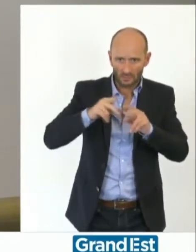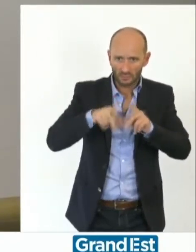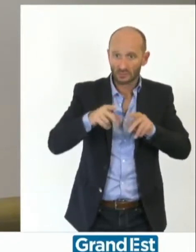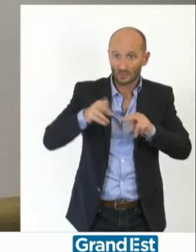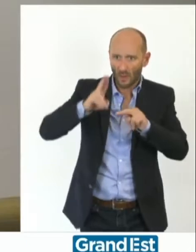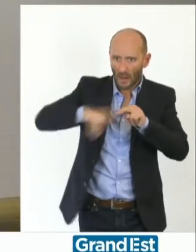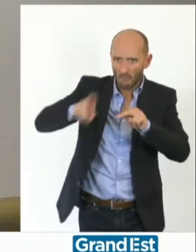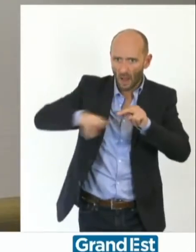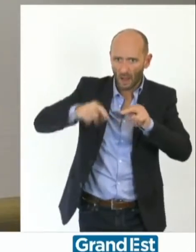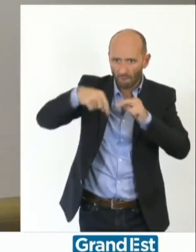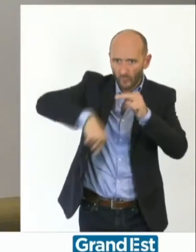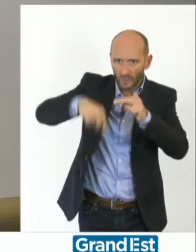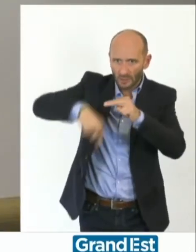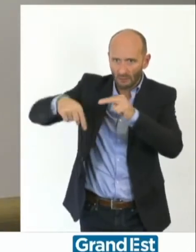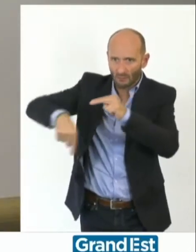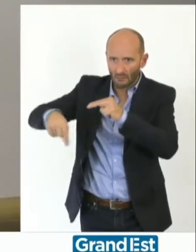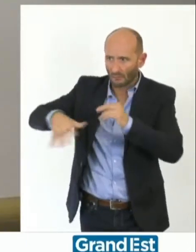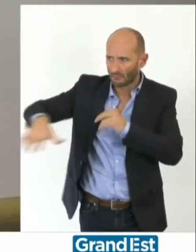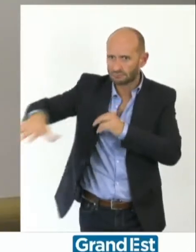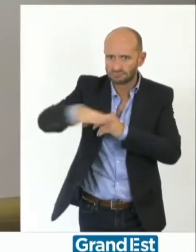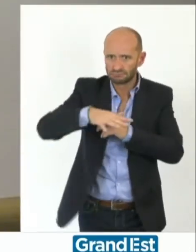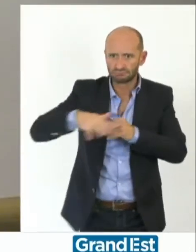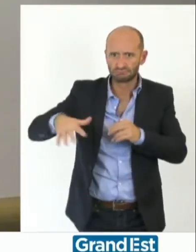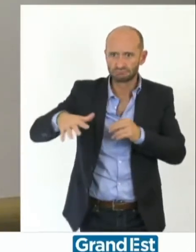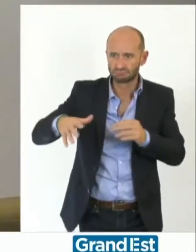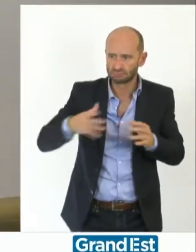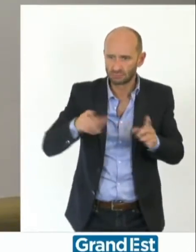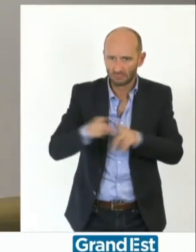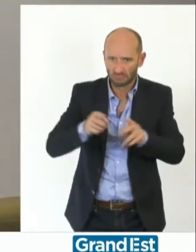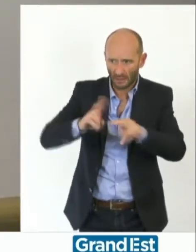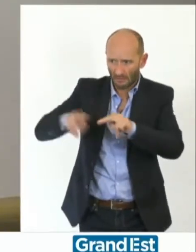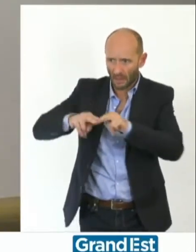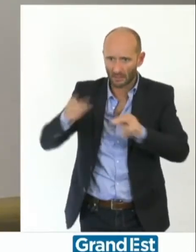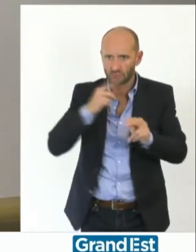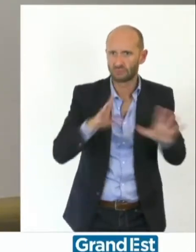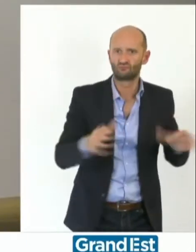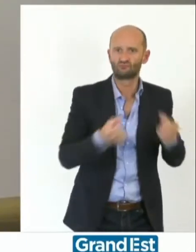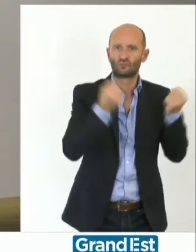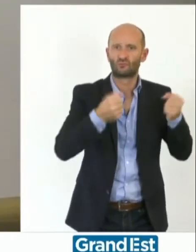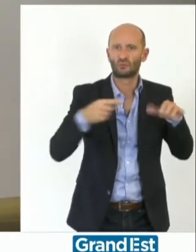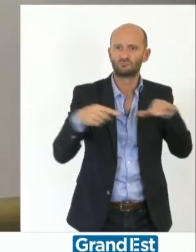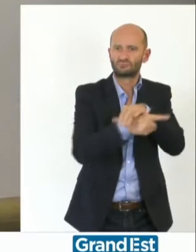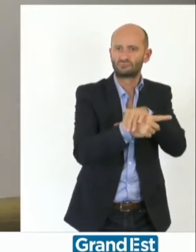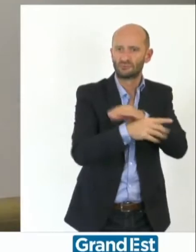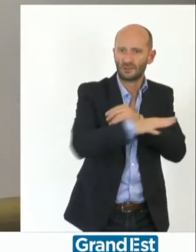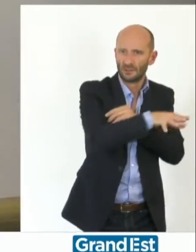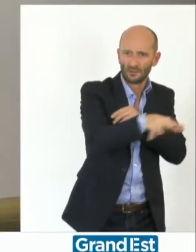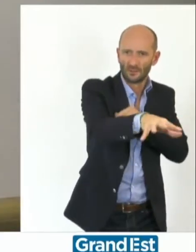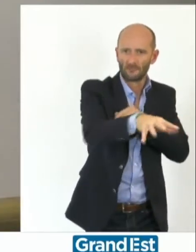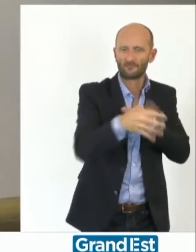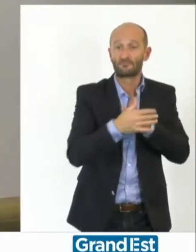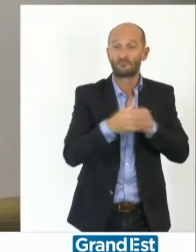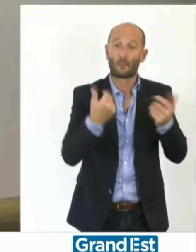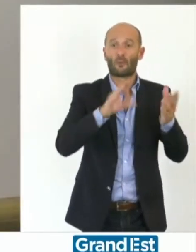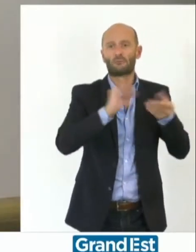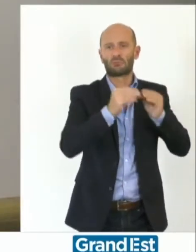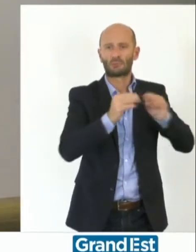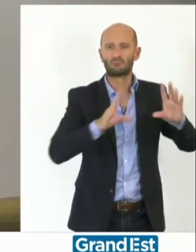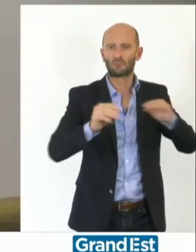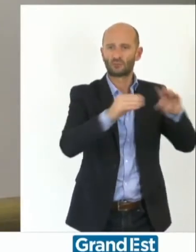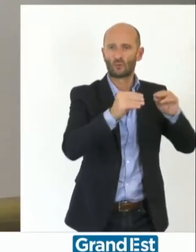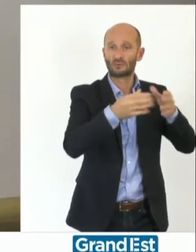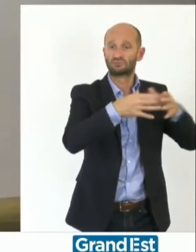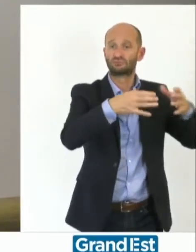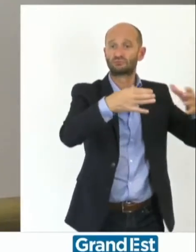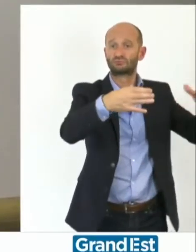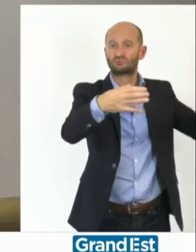nature alors que pendant le met la même période la population a augmenté de 4,5 mi temps selon une publication donc